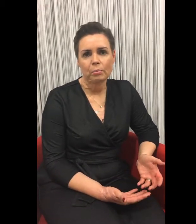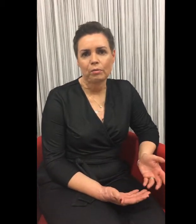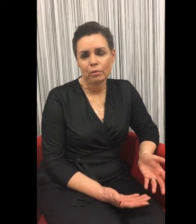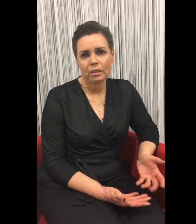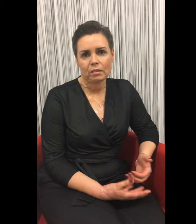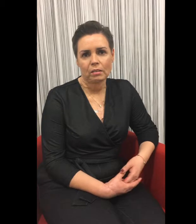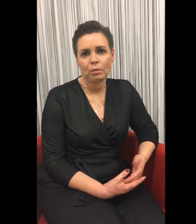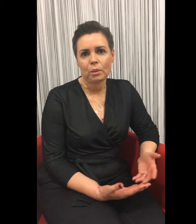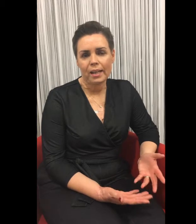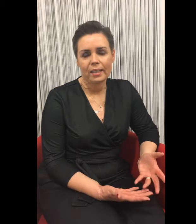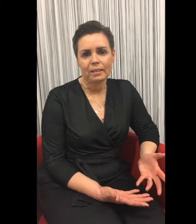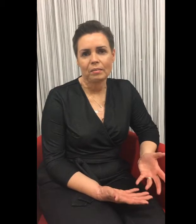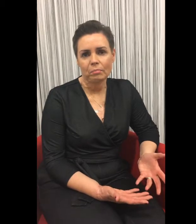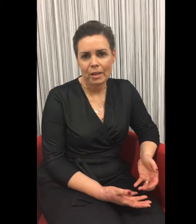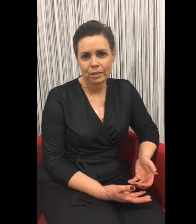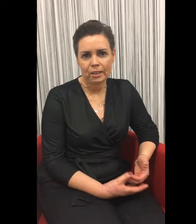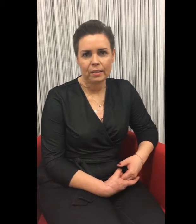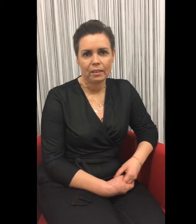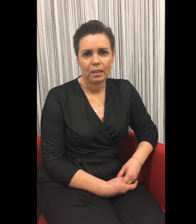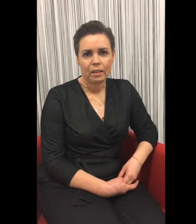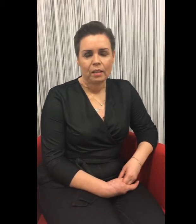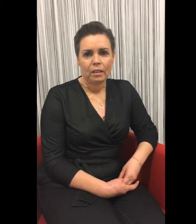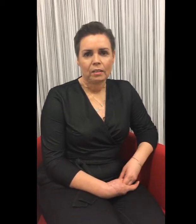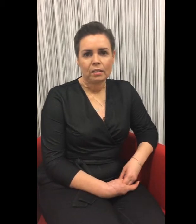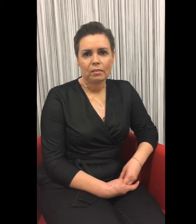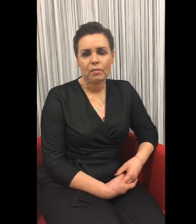innych powódek, które macie.